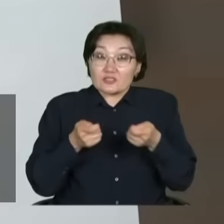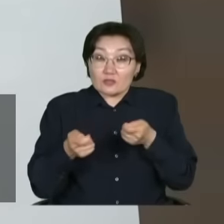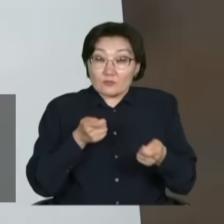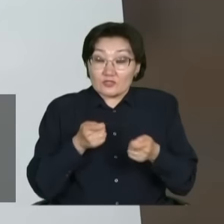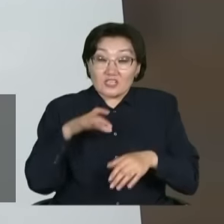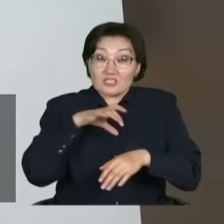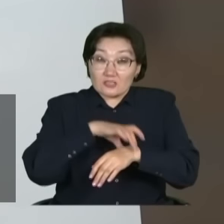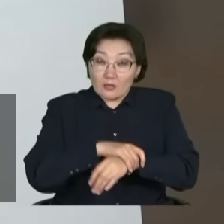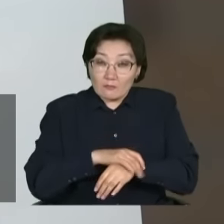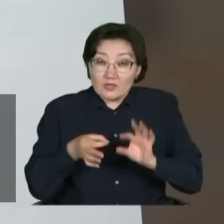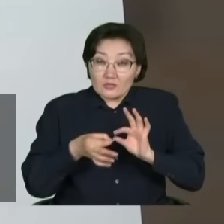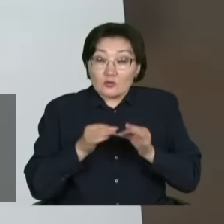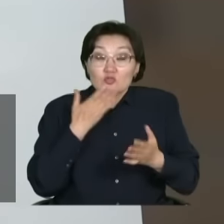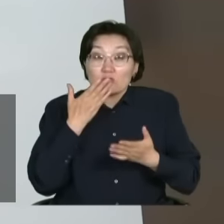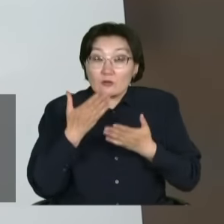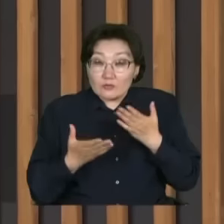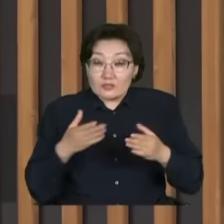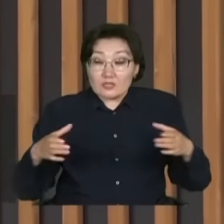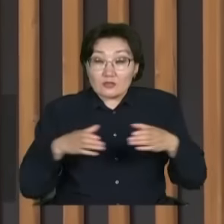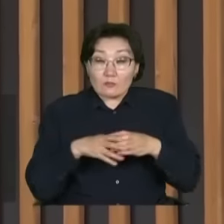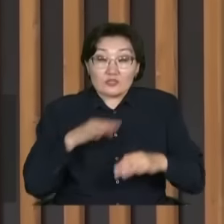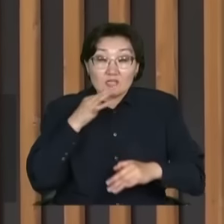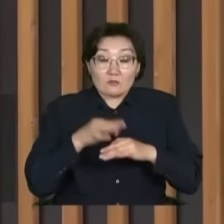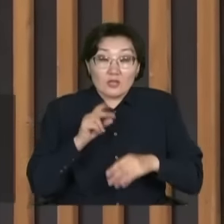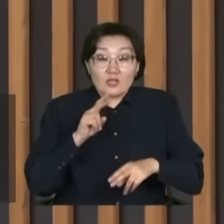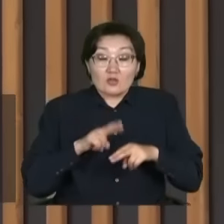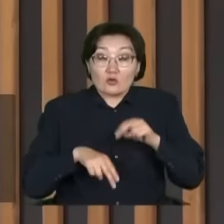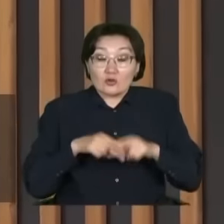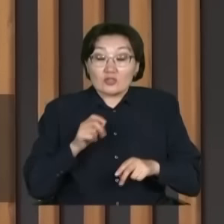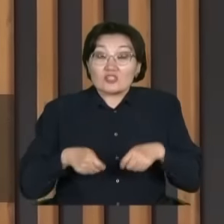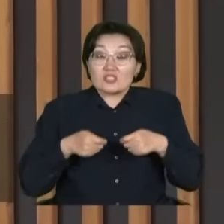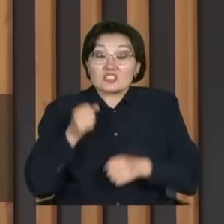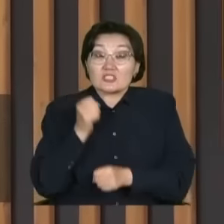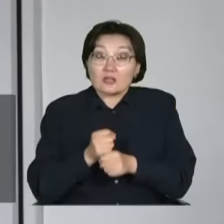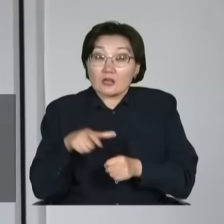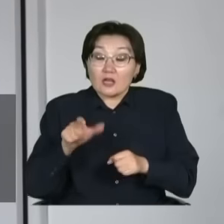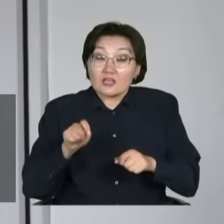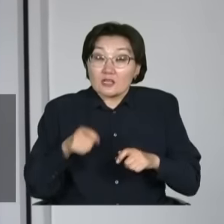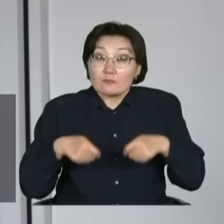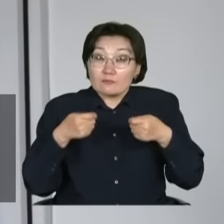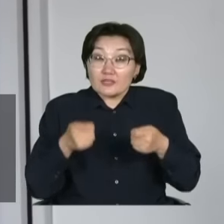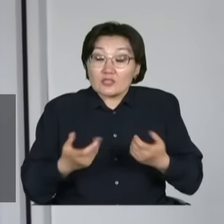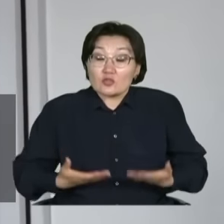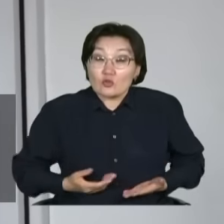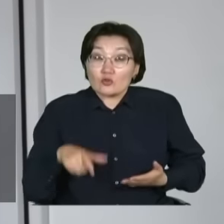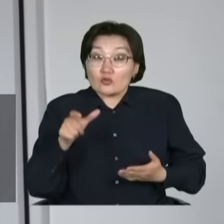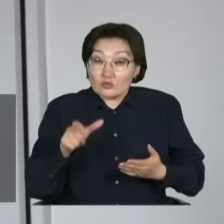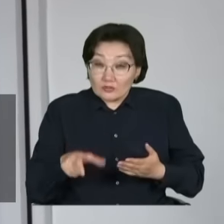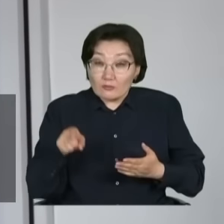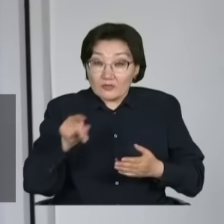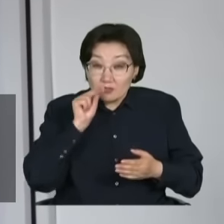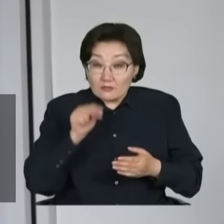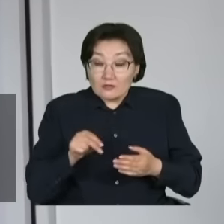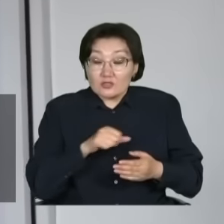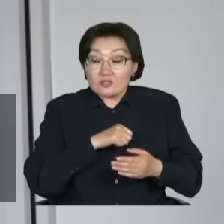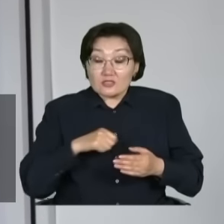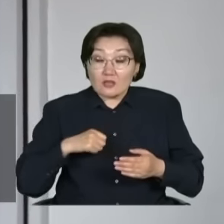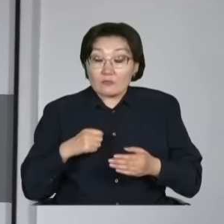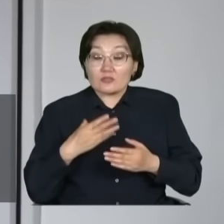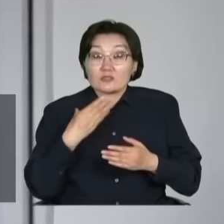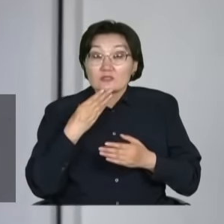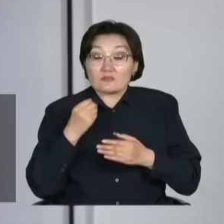түсіп, мән жайды сұрадық. Компания барлық жауапкершілік құрылысшыға кілт берген тұрғындарда деп ақталды. Потому что сами собственники